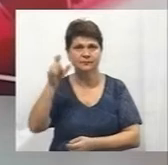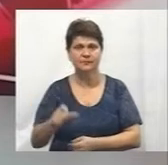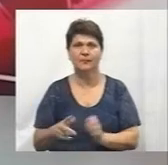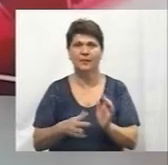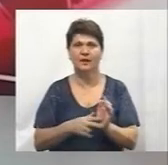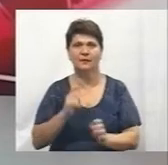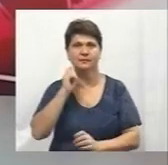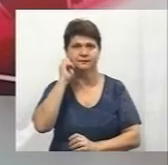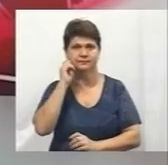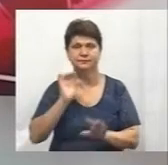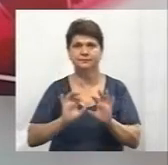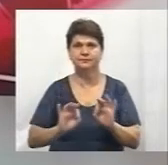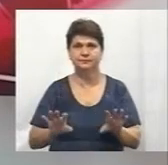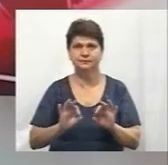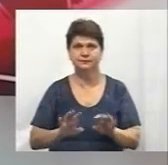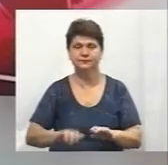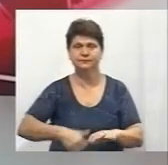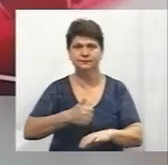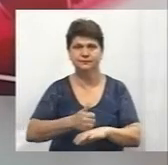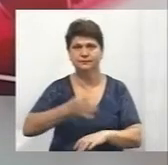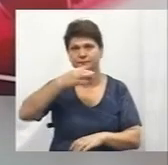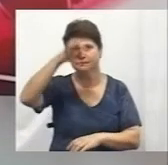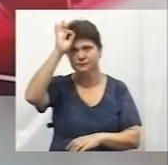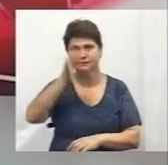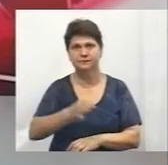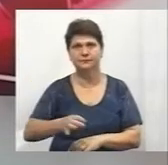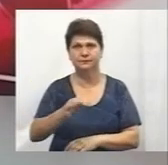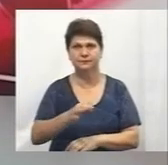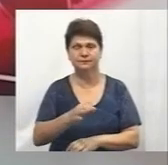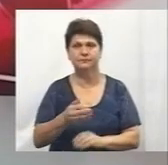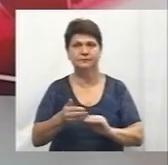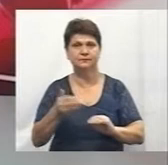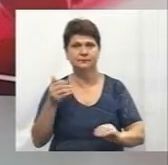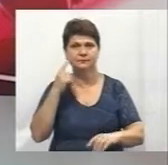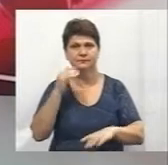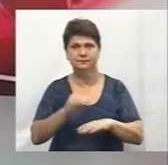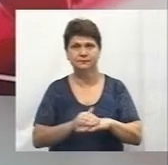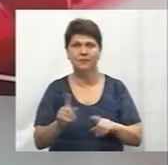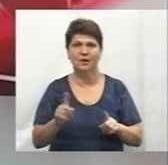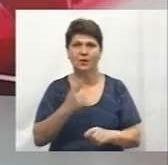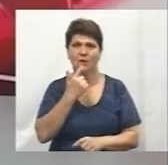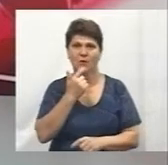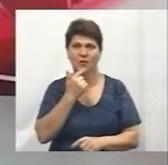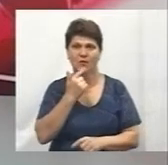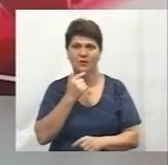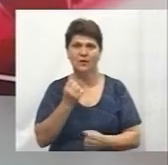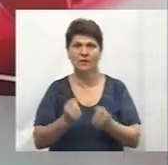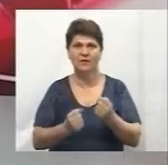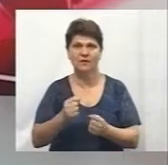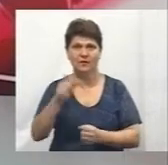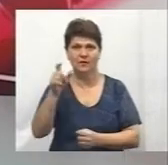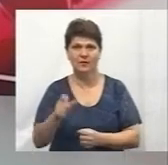років. Як розповіла Суспільному речниця поліції області Анна Олійник, попередньо встановлено, що у крові водійки вміст